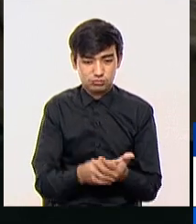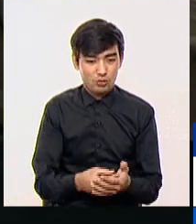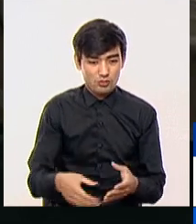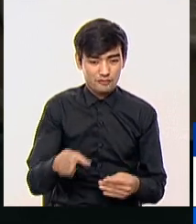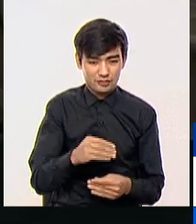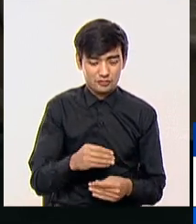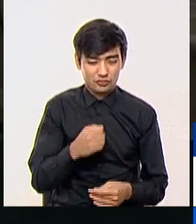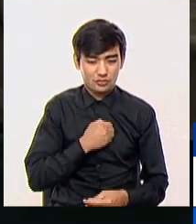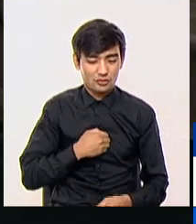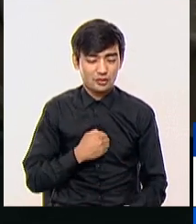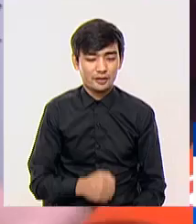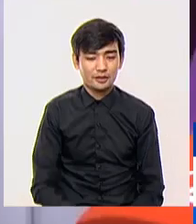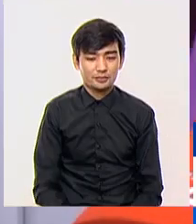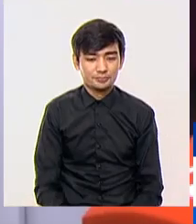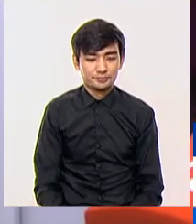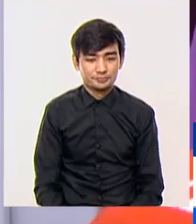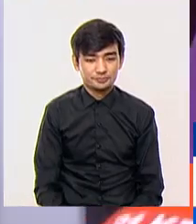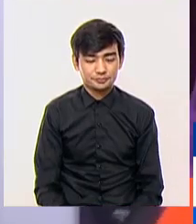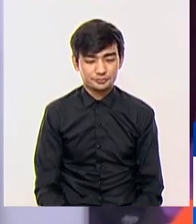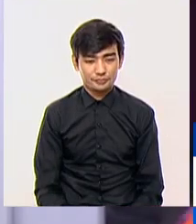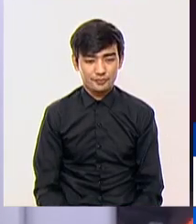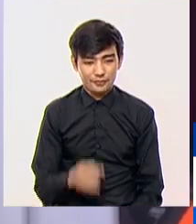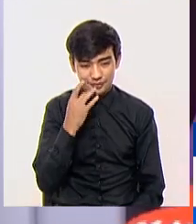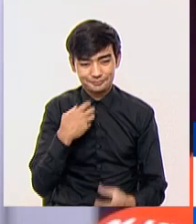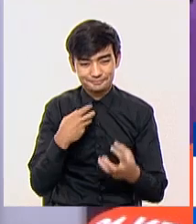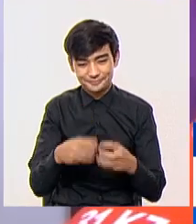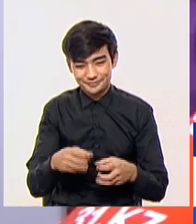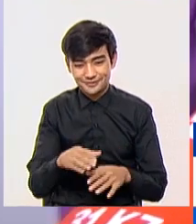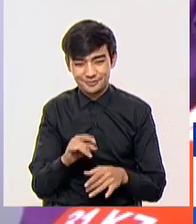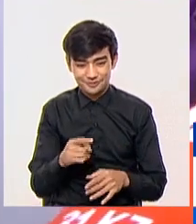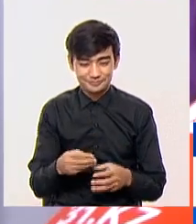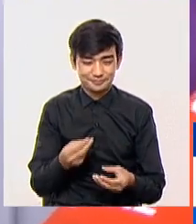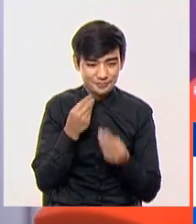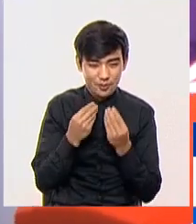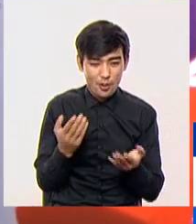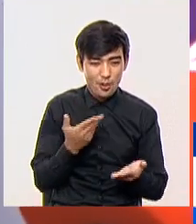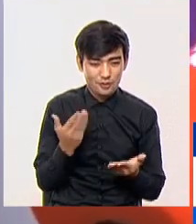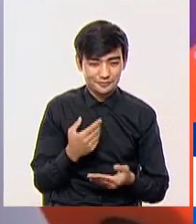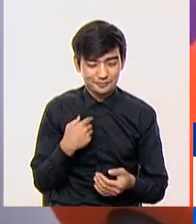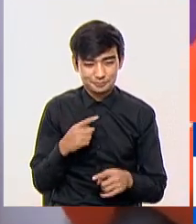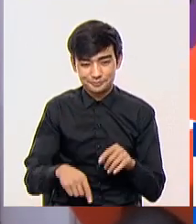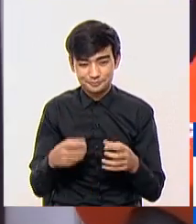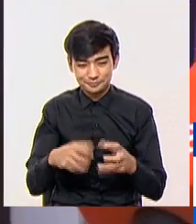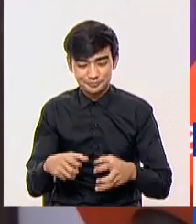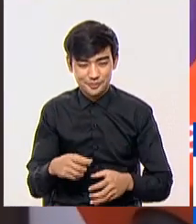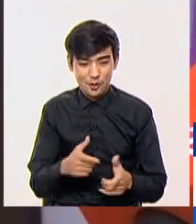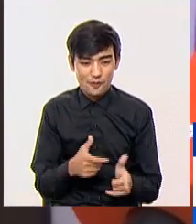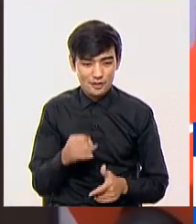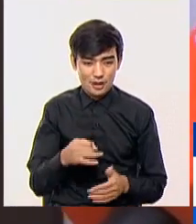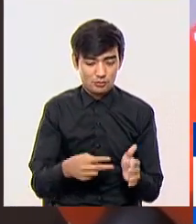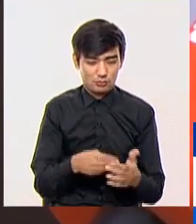кеткеніне қапалы. Жұмыртқаны асып бере саласың, балдар әйтеуір жеп кетуге жеңіл тамақ қой негізі. Бірақ бағасы өте шарықтап